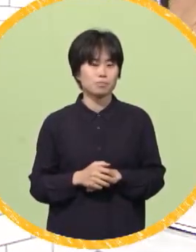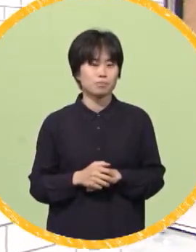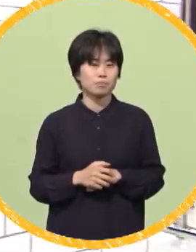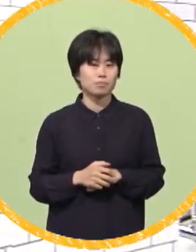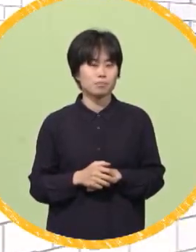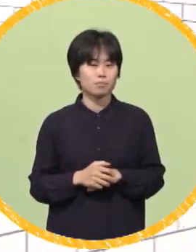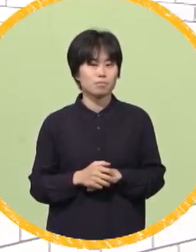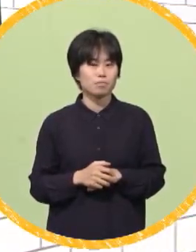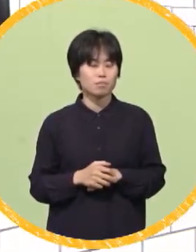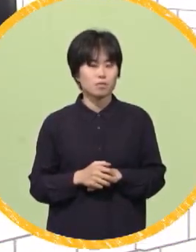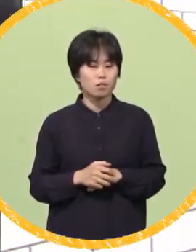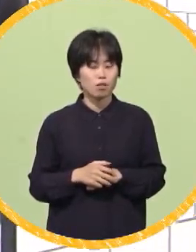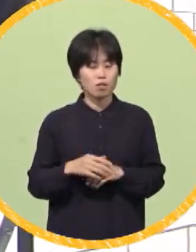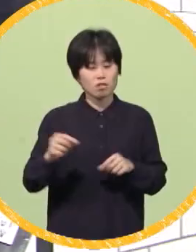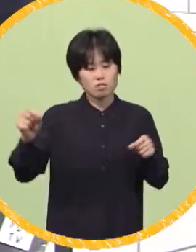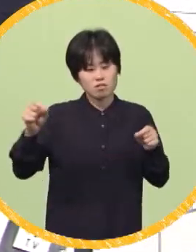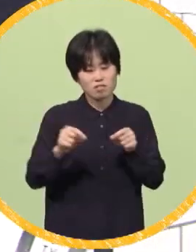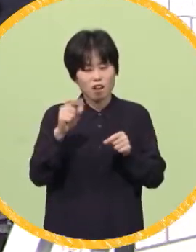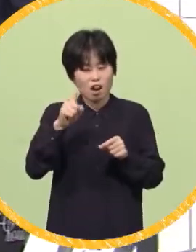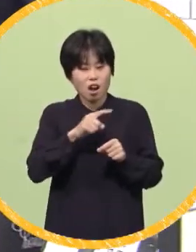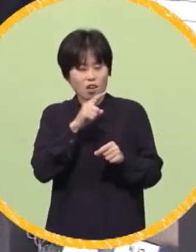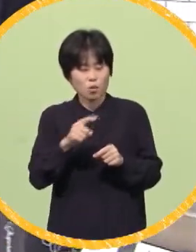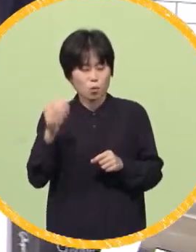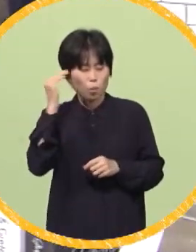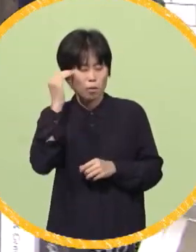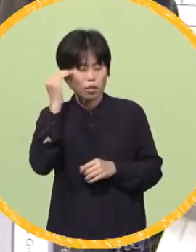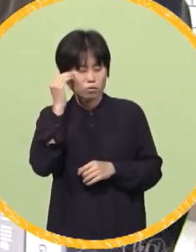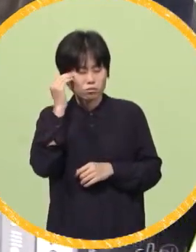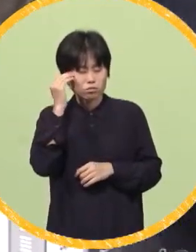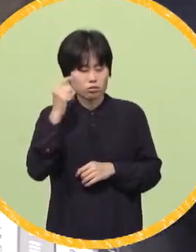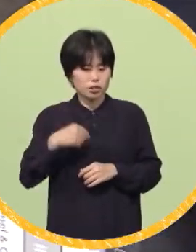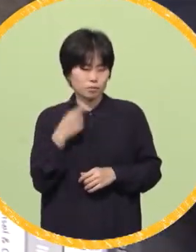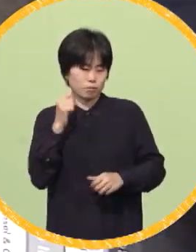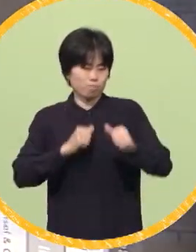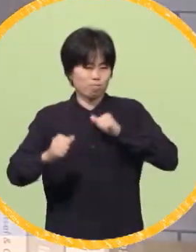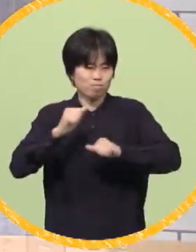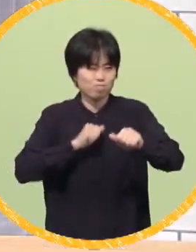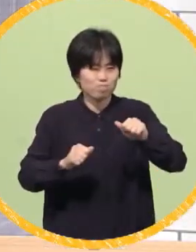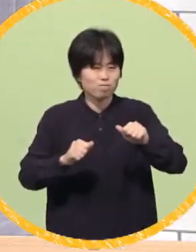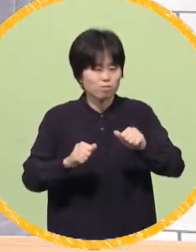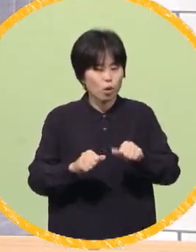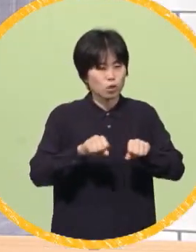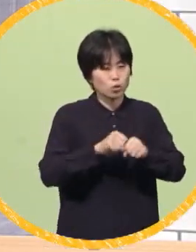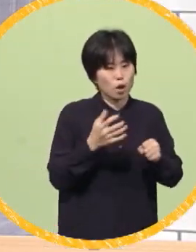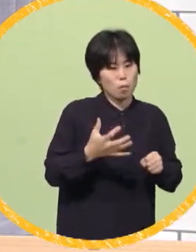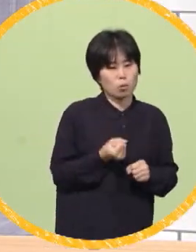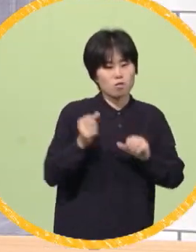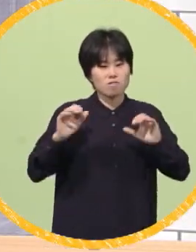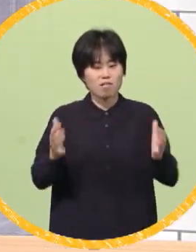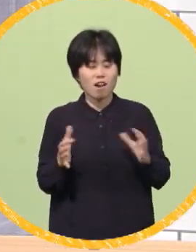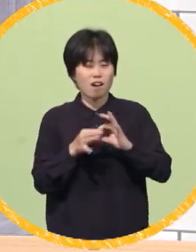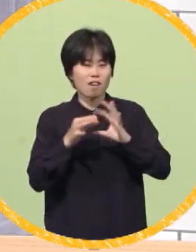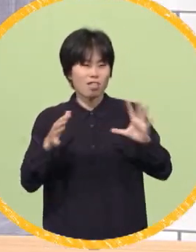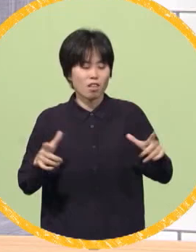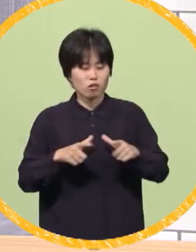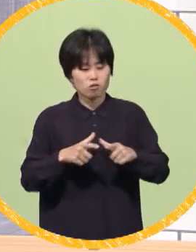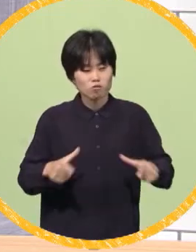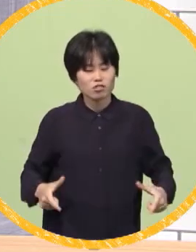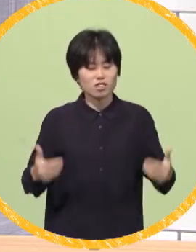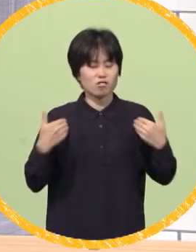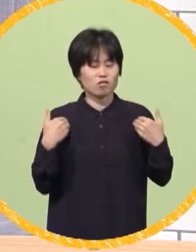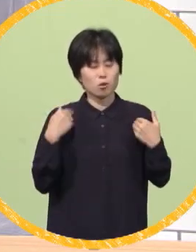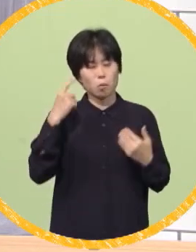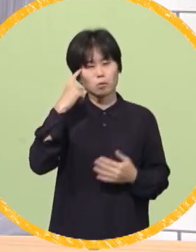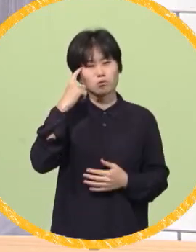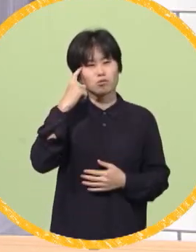なかなかこう身近にいる人が困っていて、こう何かアクションを起こすって障害あるなしにかかわらず結構勇気がいることだったりする